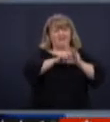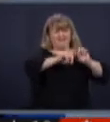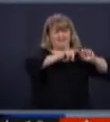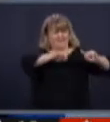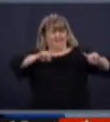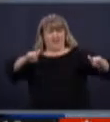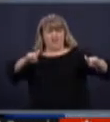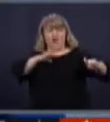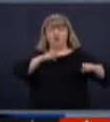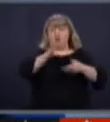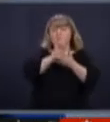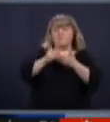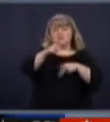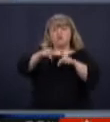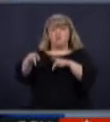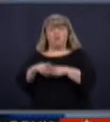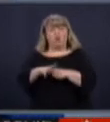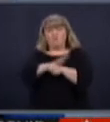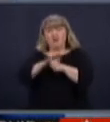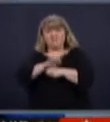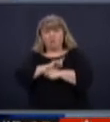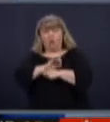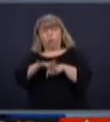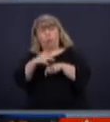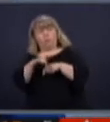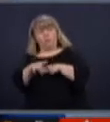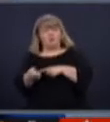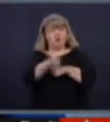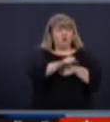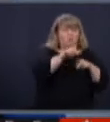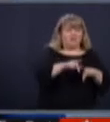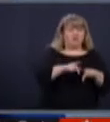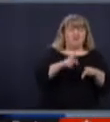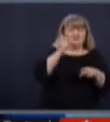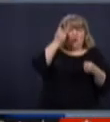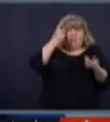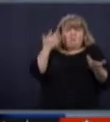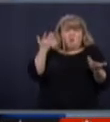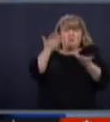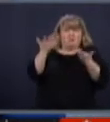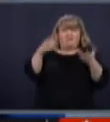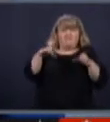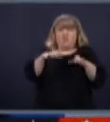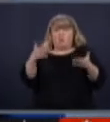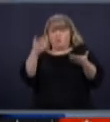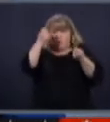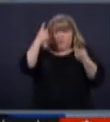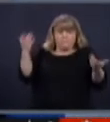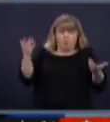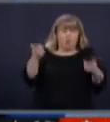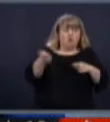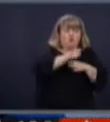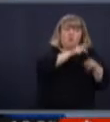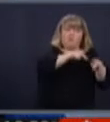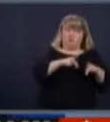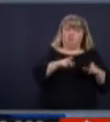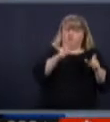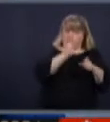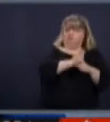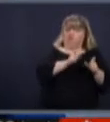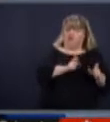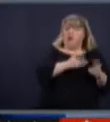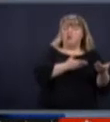peur, des gens qui ne comprennent pas le message, il y a des particularités. Il y a des Québecs à l'intérieur du Québec, il y a des zones. Fait que ça,